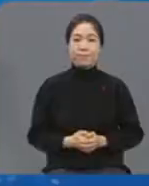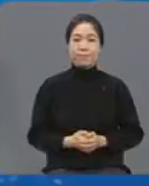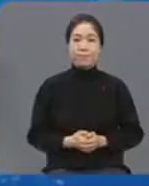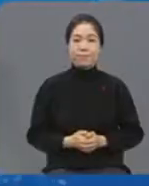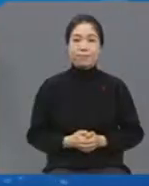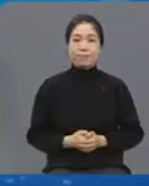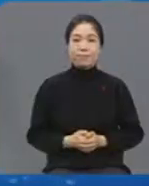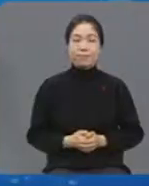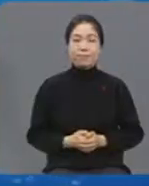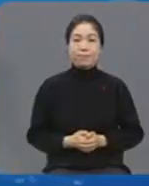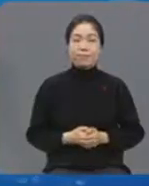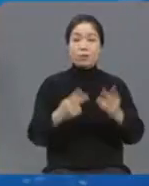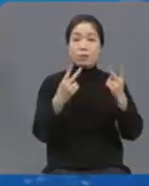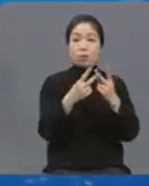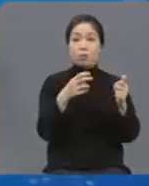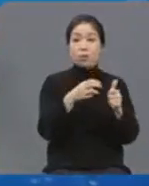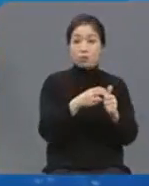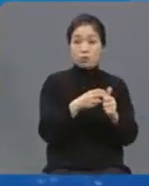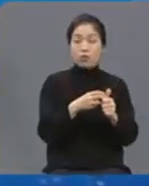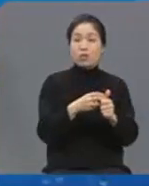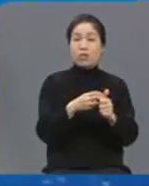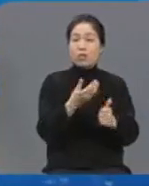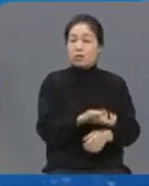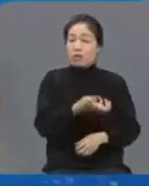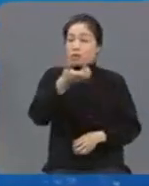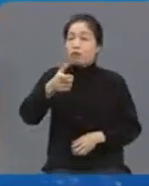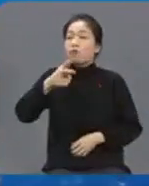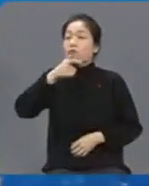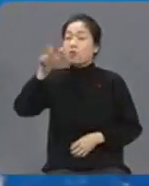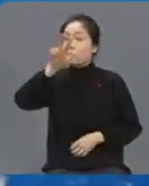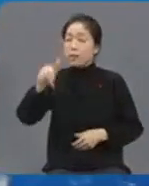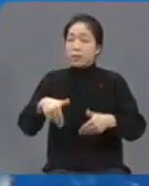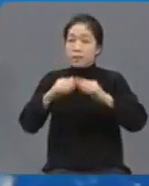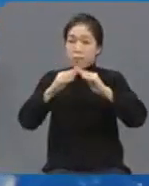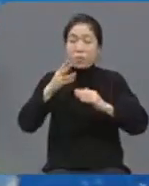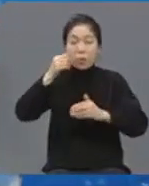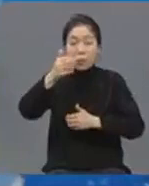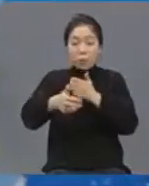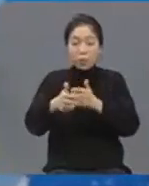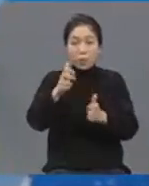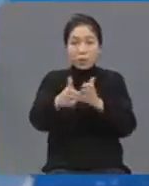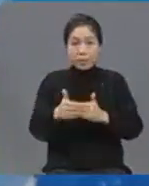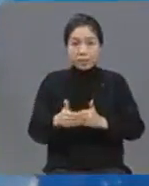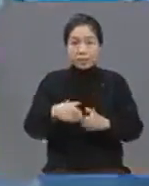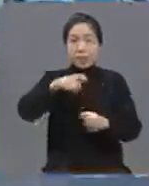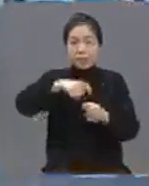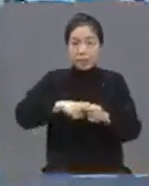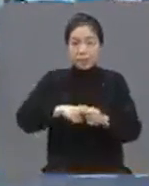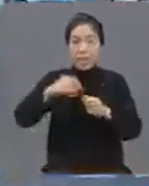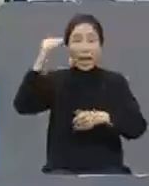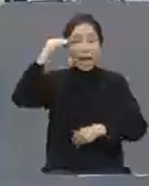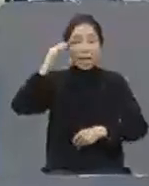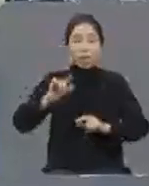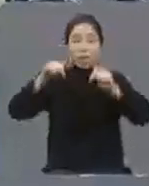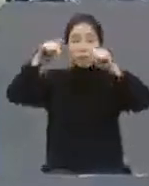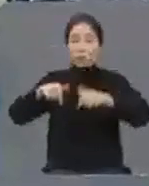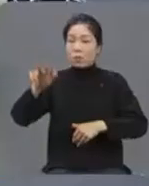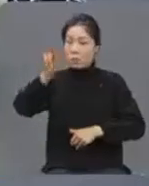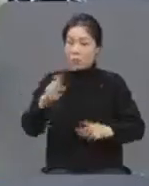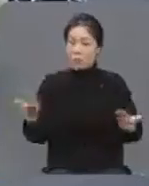말했습니다 곡성군이 양수 발전소 건설과 원활한 사업 진행을 위해서 한국 동서 발전과 업무 협약을